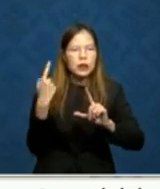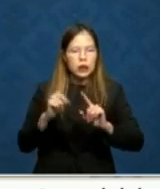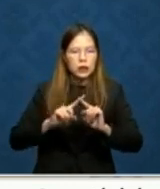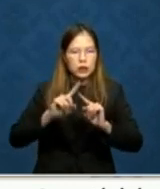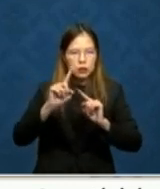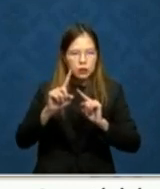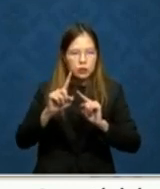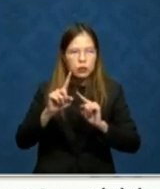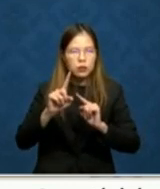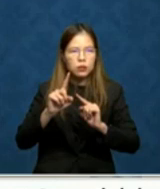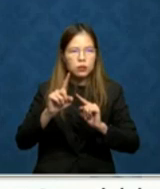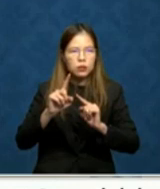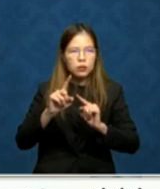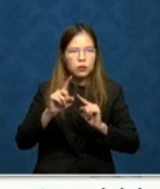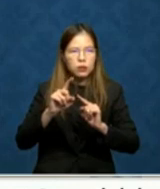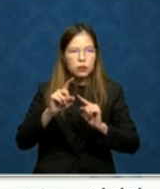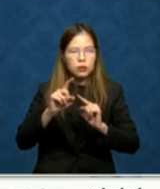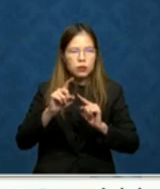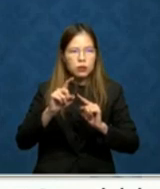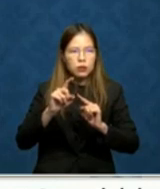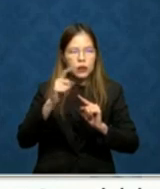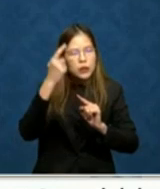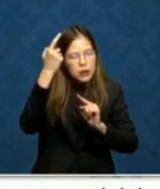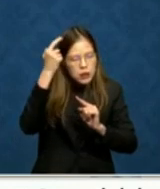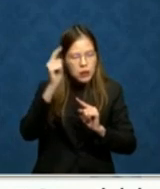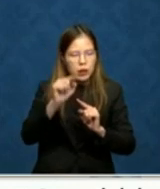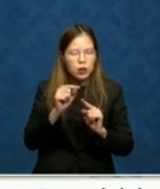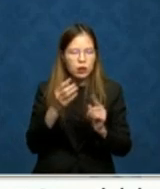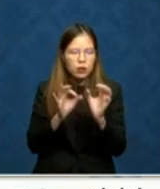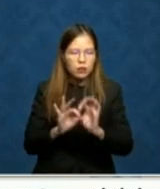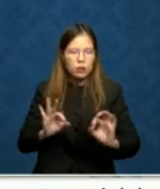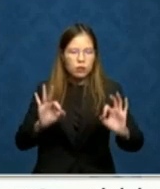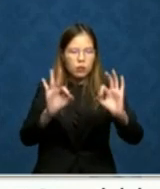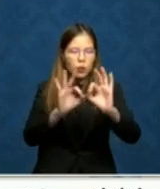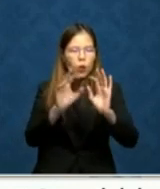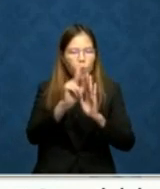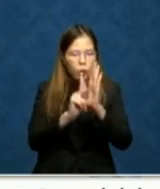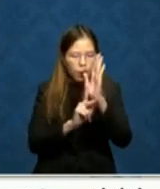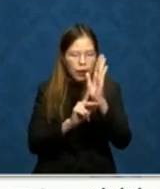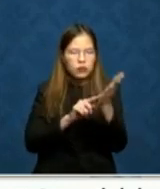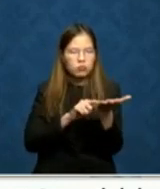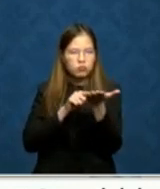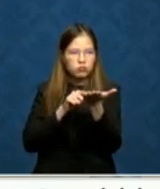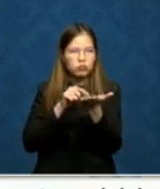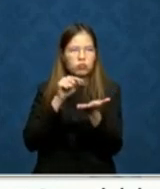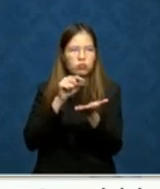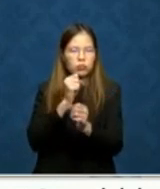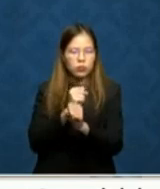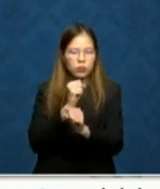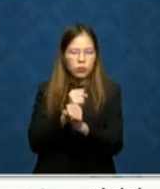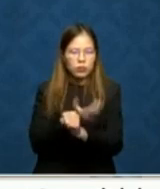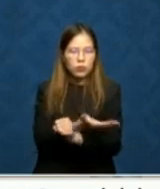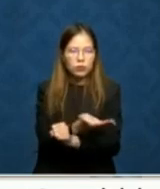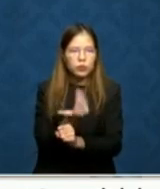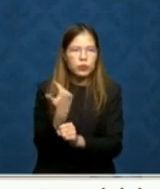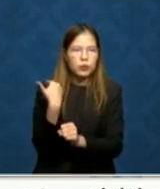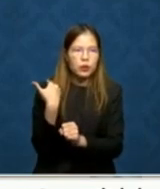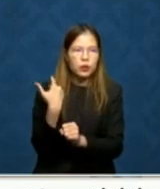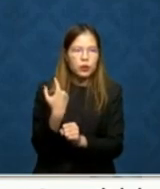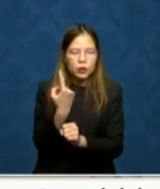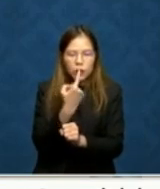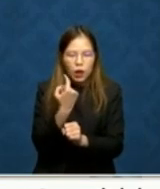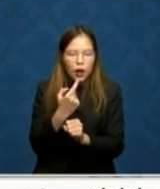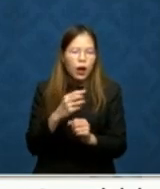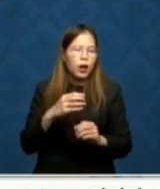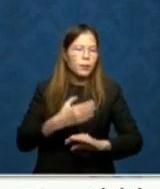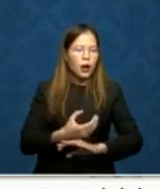300นโยบายของพรรคก้าวไกลแต่ดิฉันคิดว่าหลักใหญ่ใจความของกฎหมายฉบับนี้จะทำให้เพื่อนสมาชิกไม่ว่าจะสังกัด